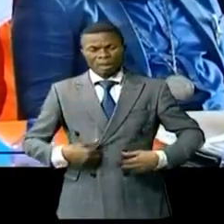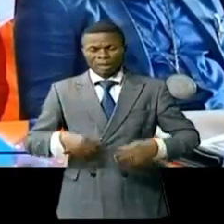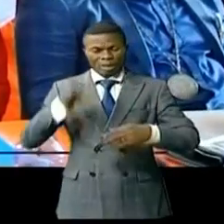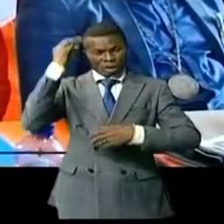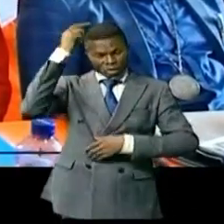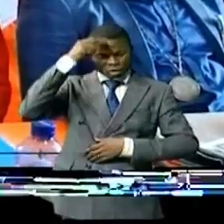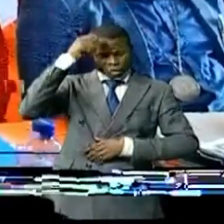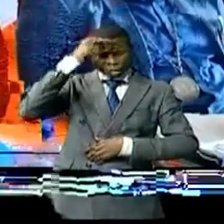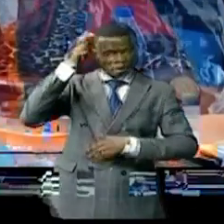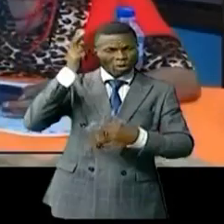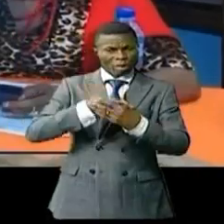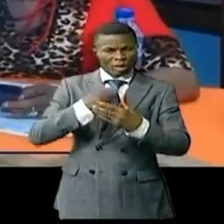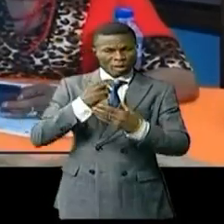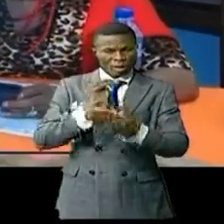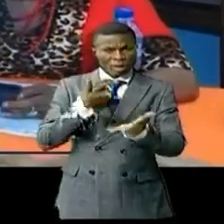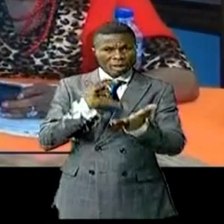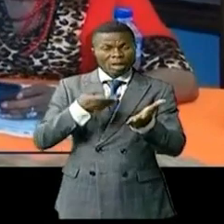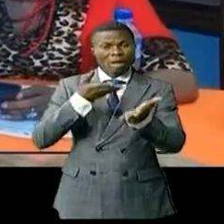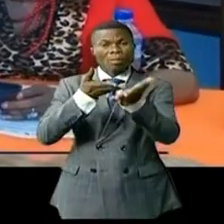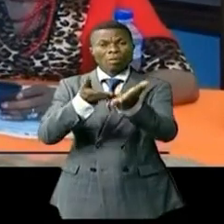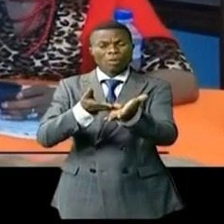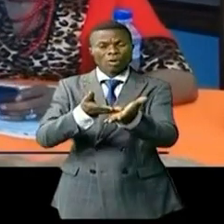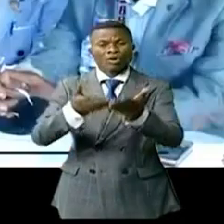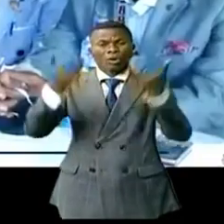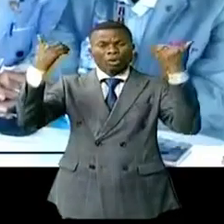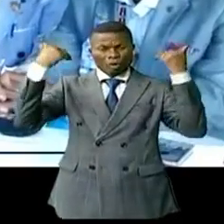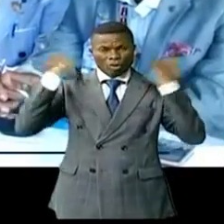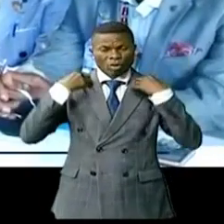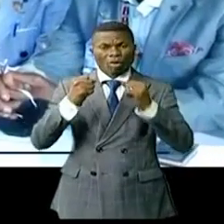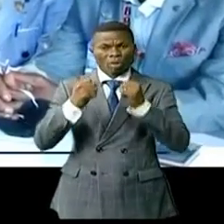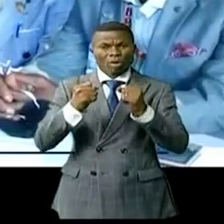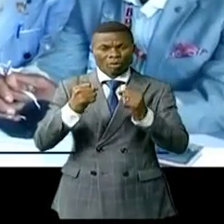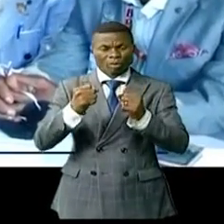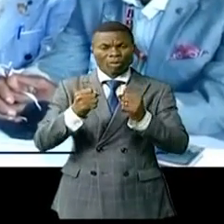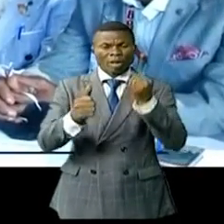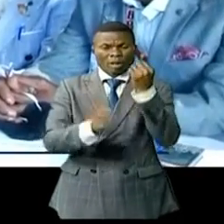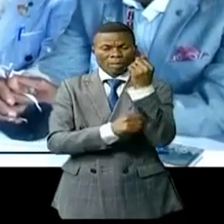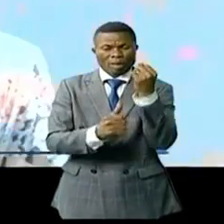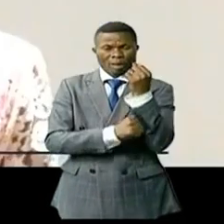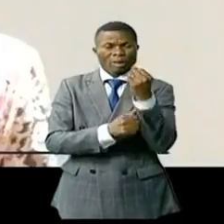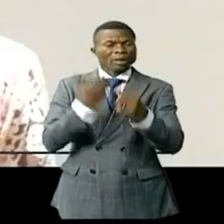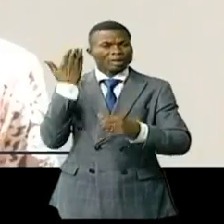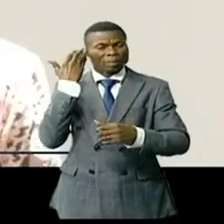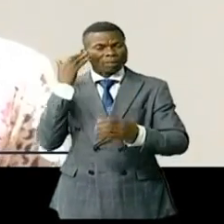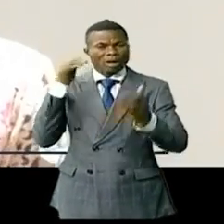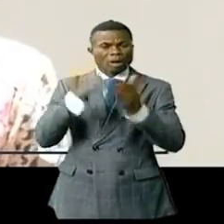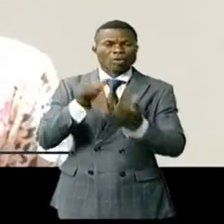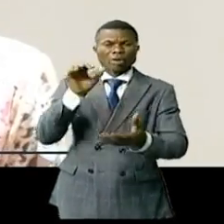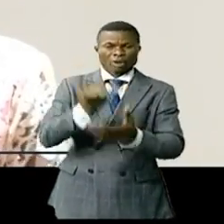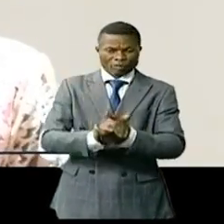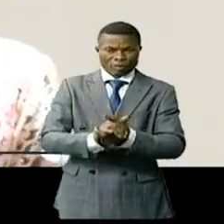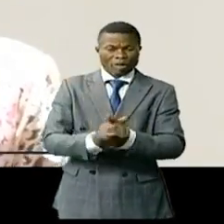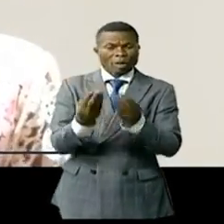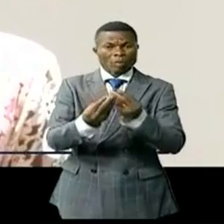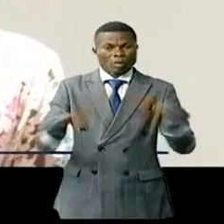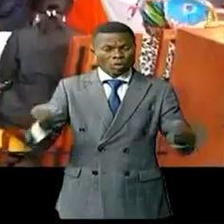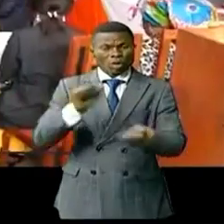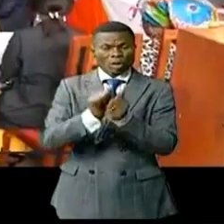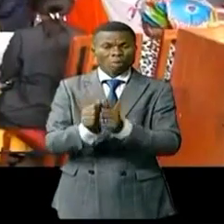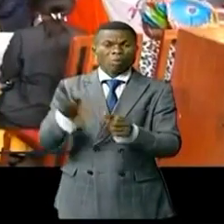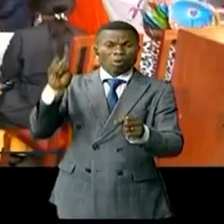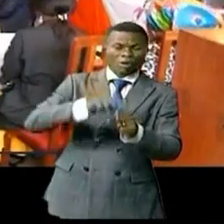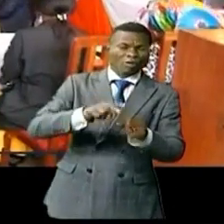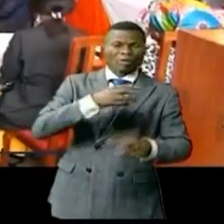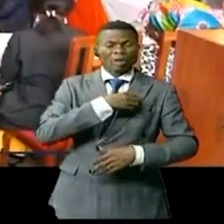et autres. Ceci fait preuve de l'autorité et le pouvoir de l'homme sur la femme. Parmi les remèdes pour pallier à cette atrocité dont les femmes